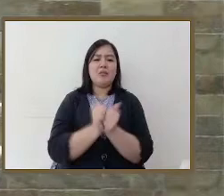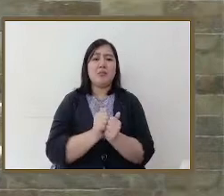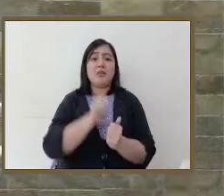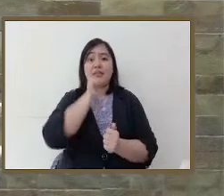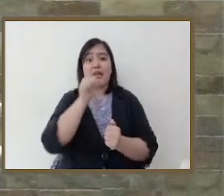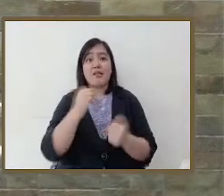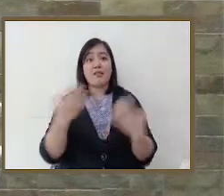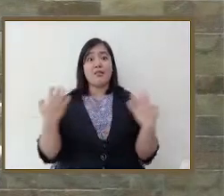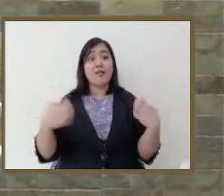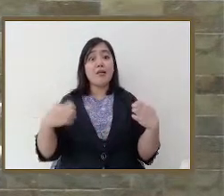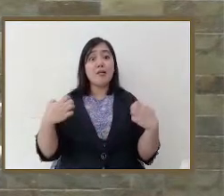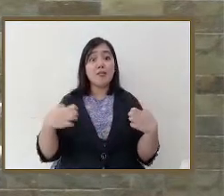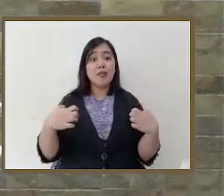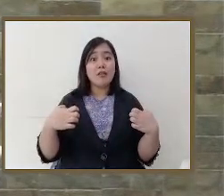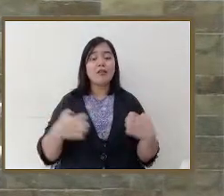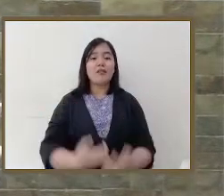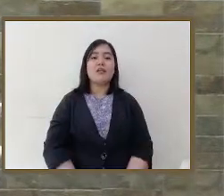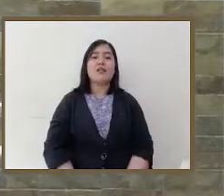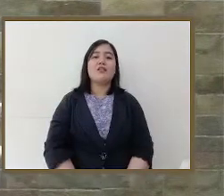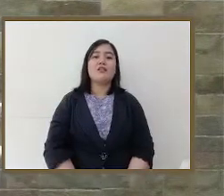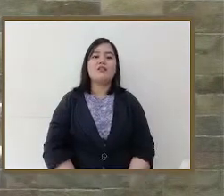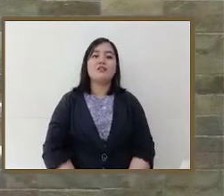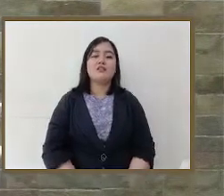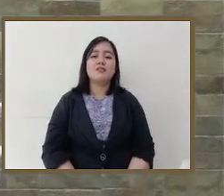Saan kaya nanggali yung kaisipan ni David na yan?